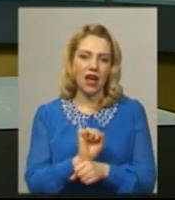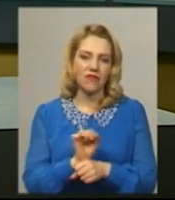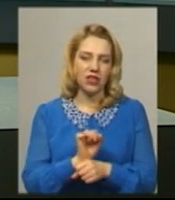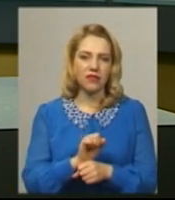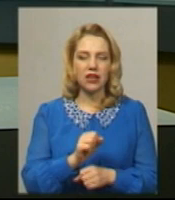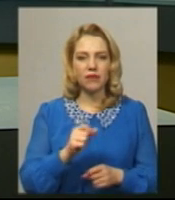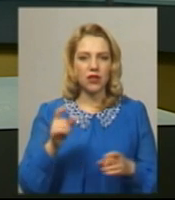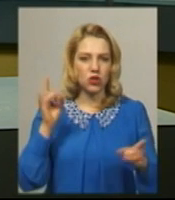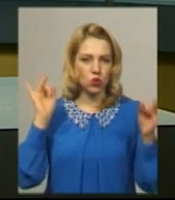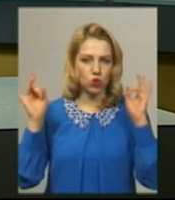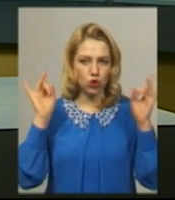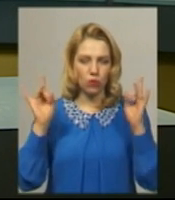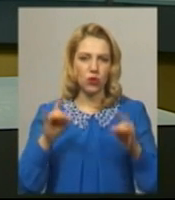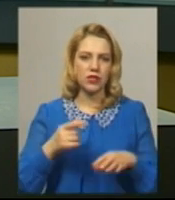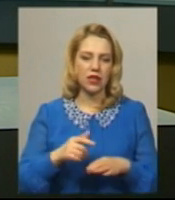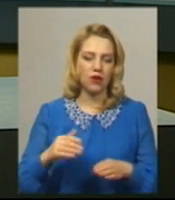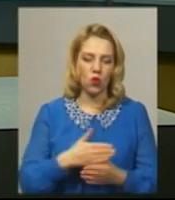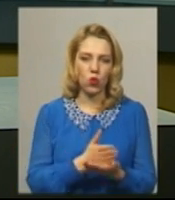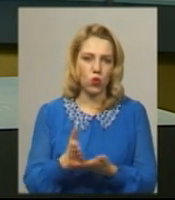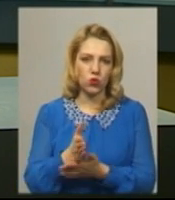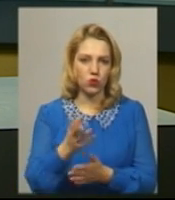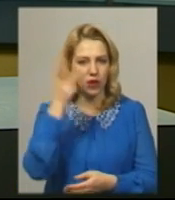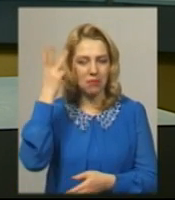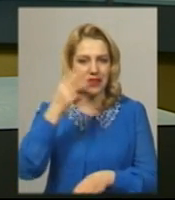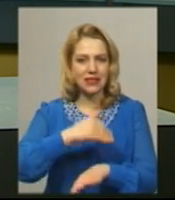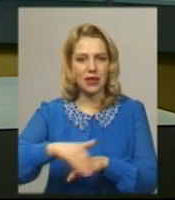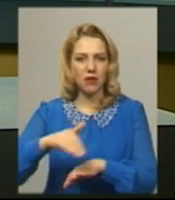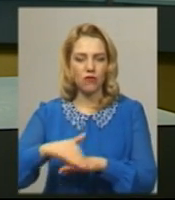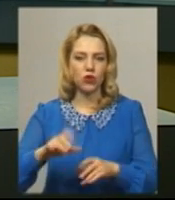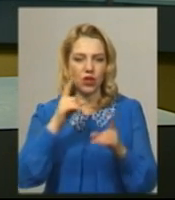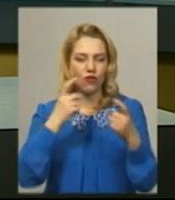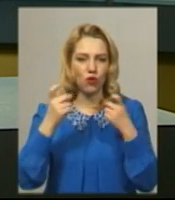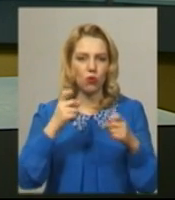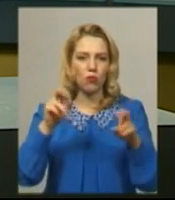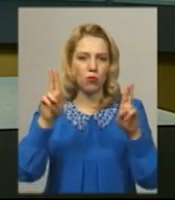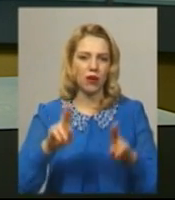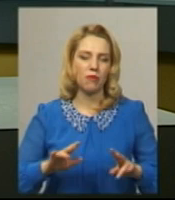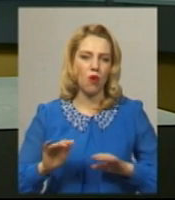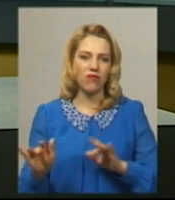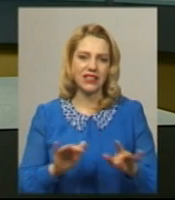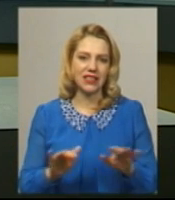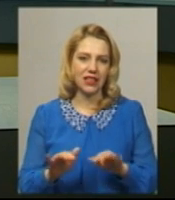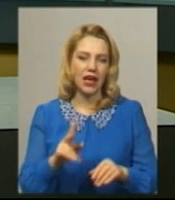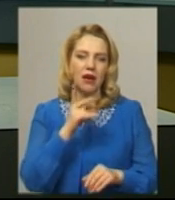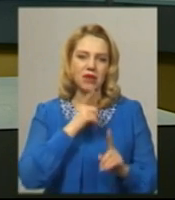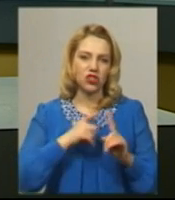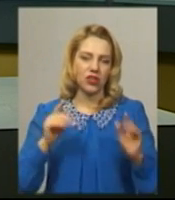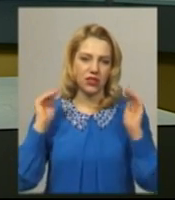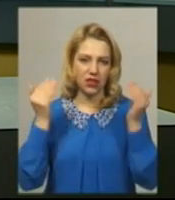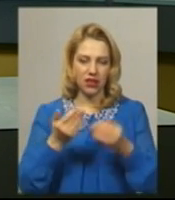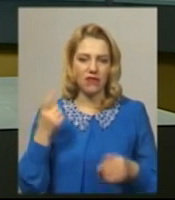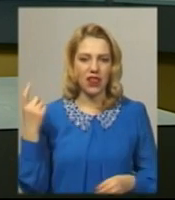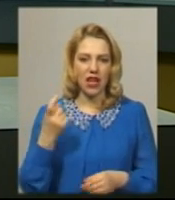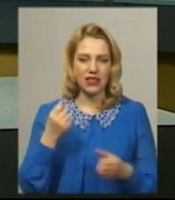гучномовцем курсує хмельницькими вулицями та інформує людей про правила поведінки під час карантину. Власник автомобіля – хмельницький